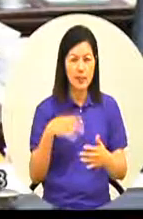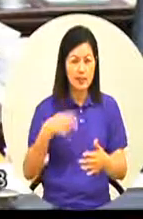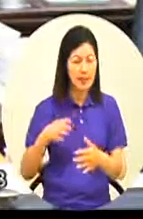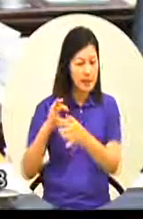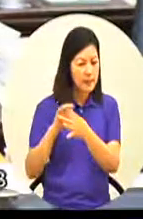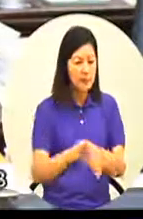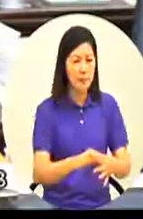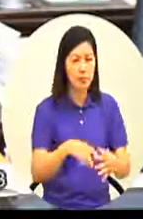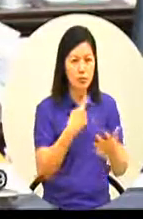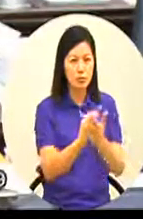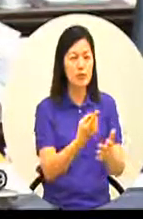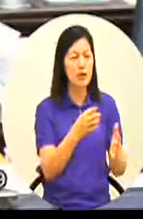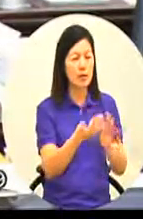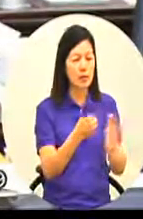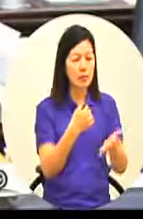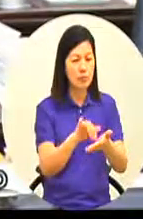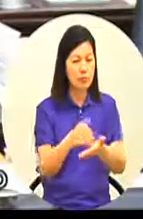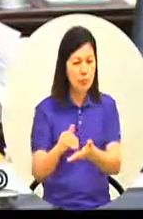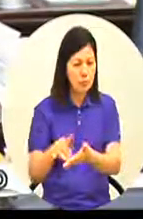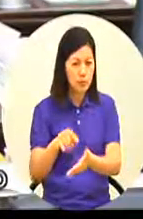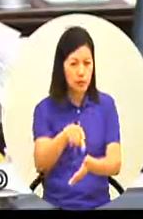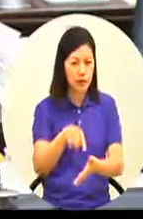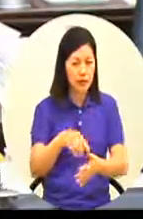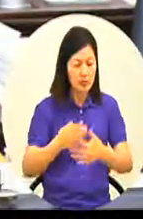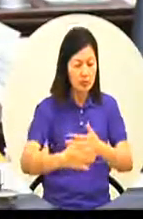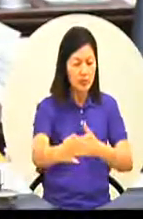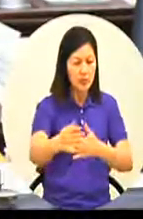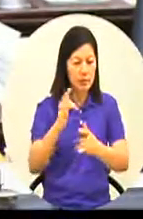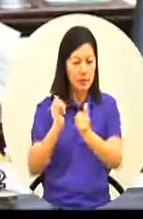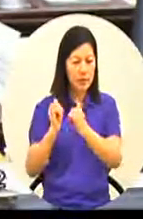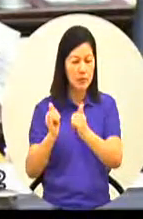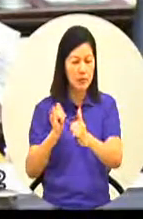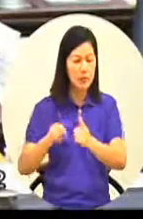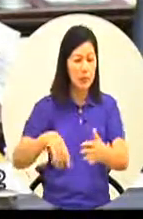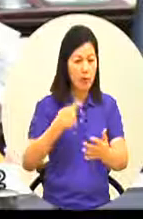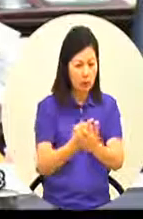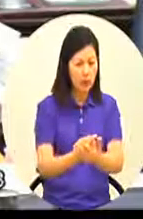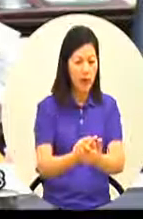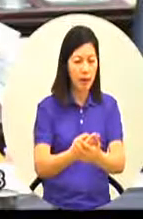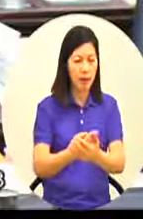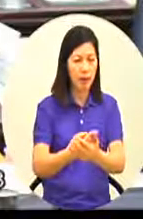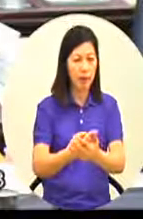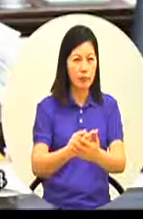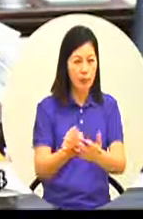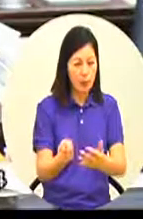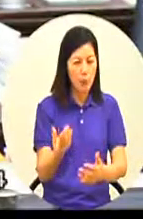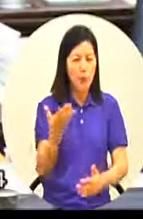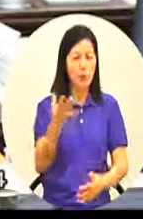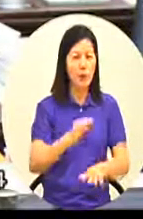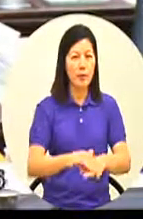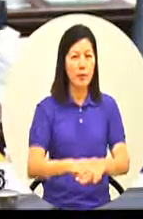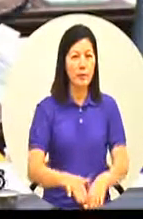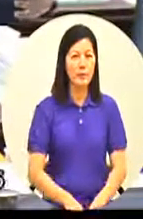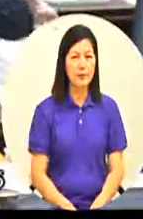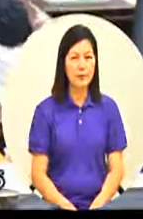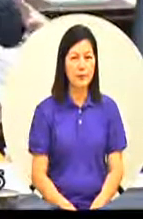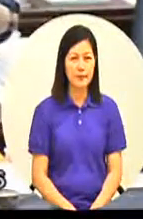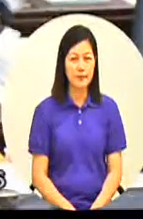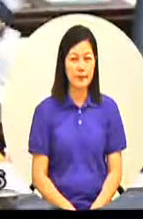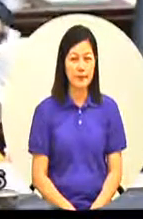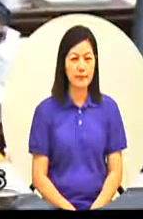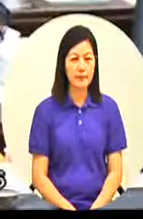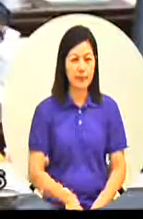所谓参与式预算的这个过程中，民众他的参与程度会越来越高嘛。其实同样的，为什么我要这样讲？扣